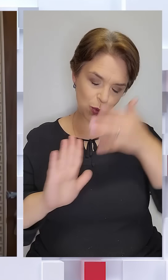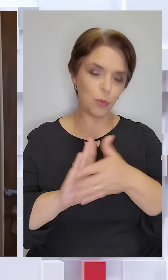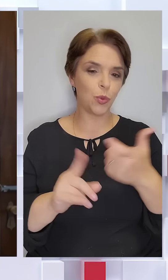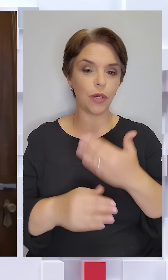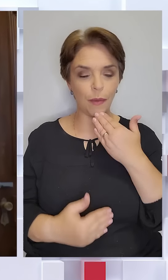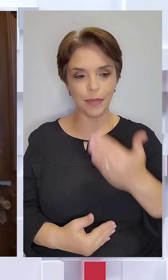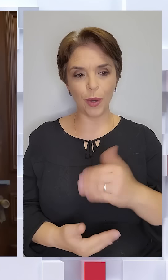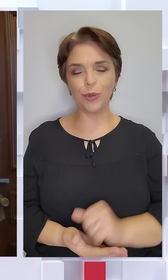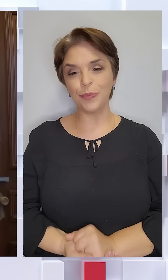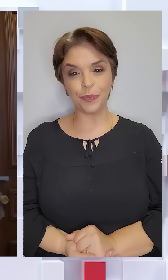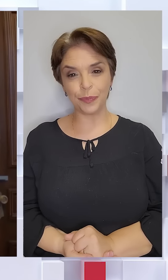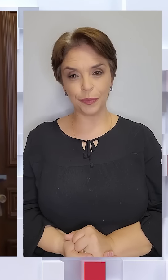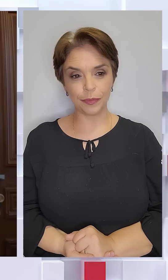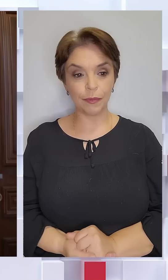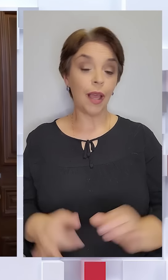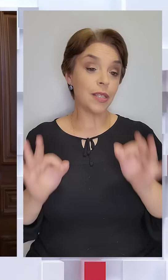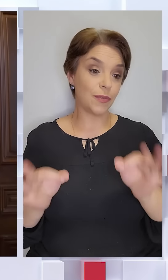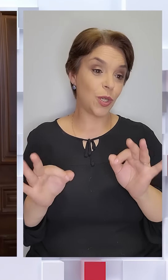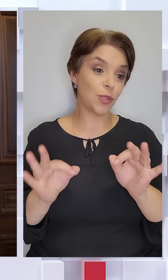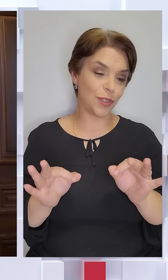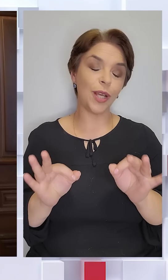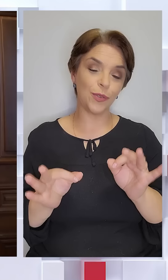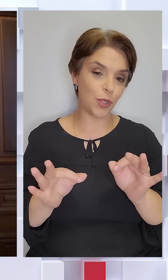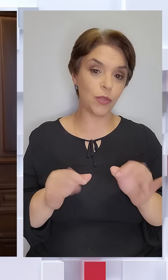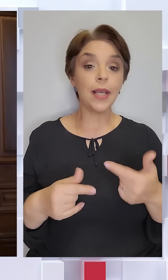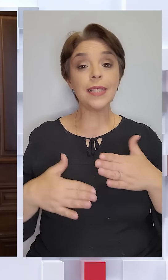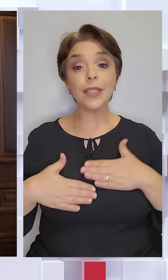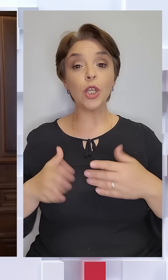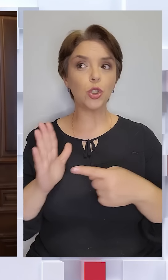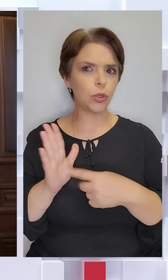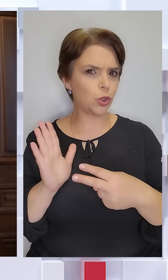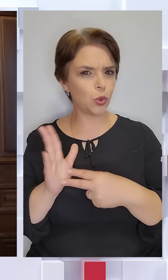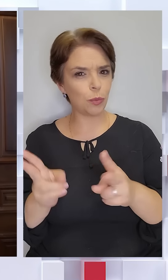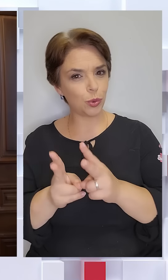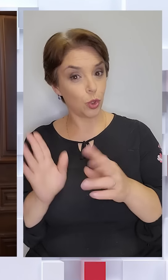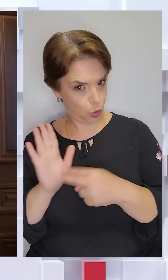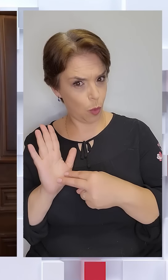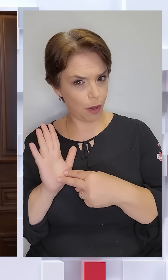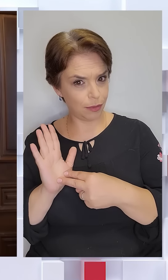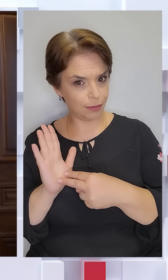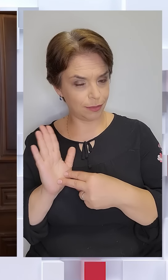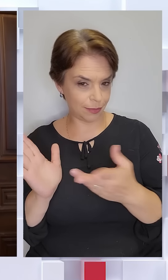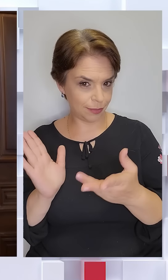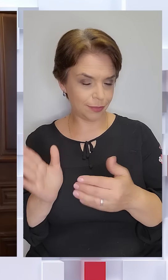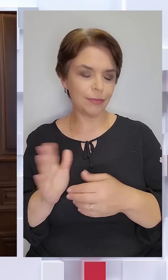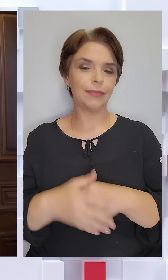дуже вам дякую. Звичайно, звичайно, звичайно. Це наша шоста чи сьома зустріч? Сьома.